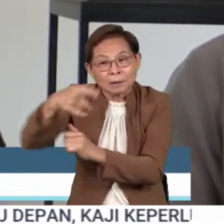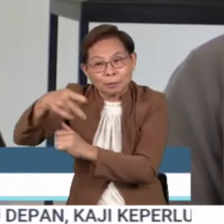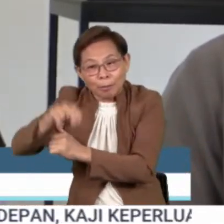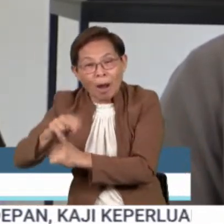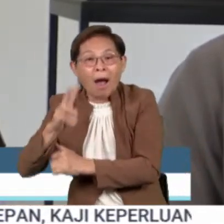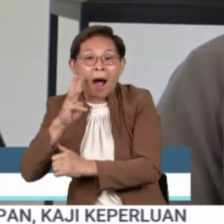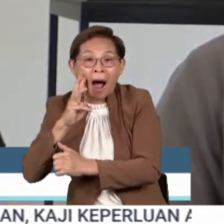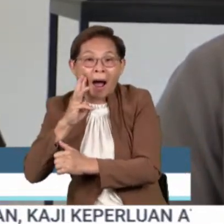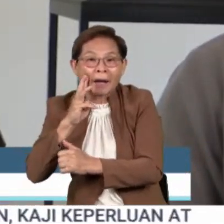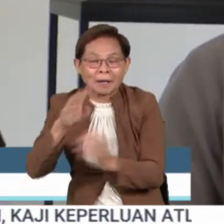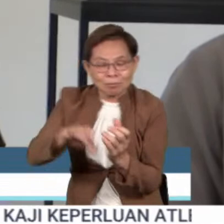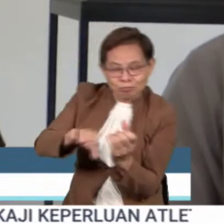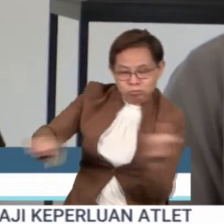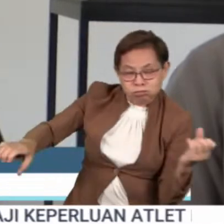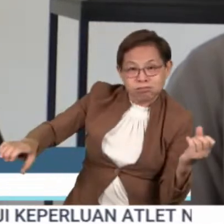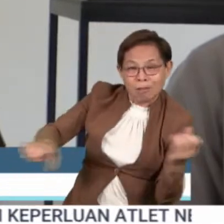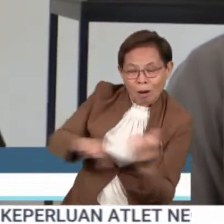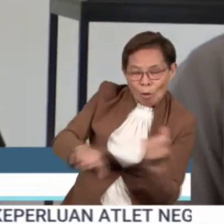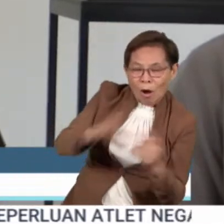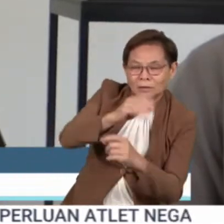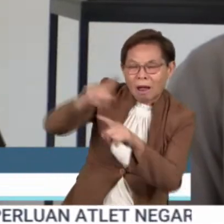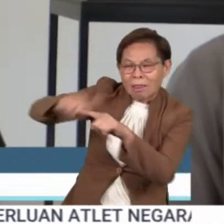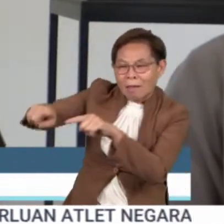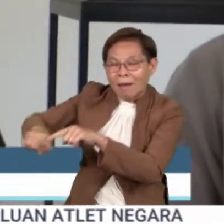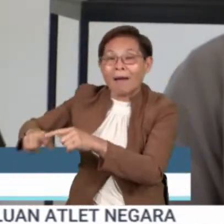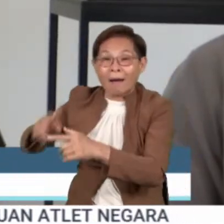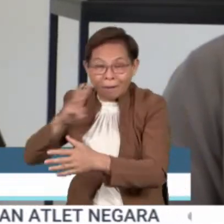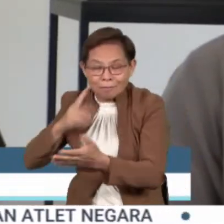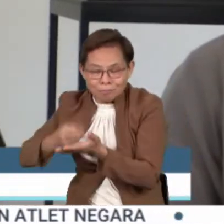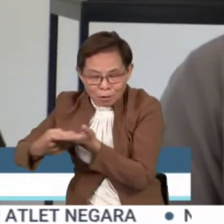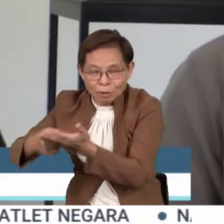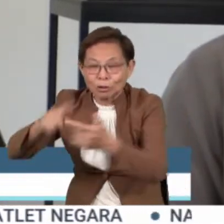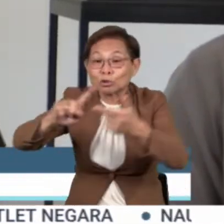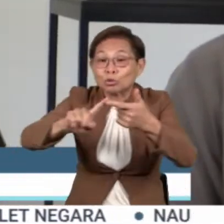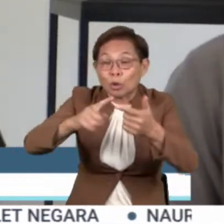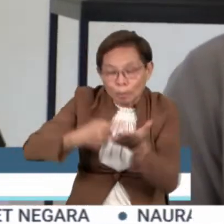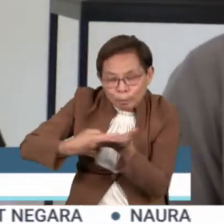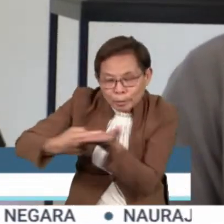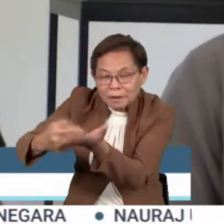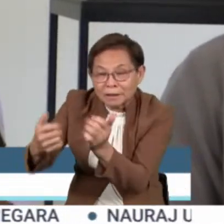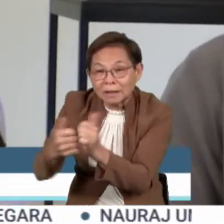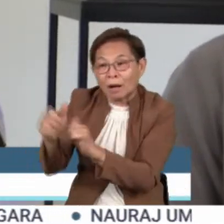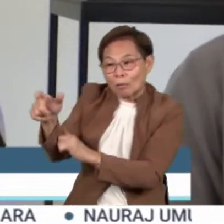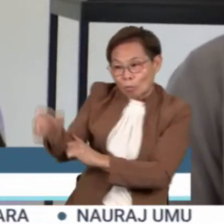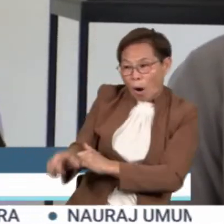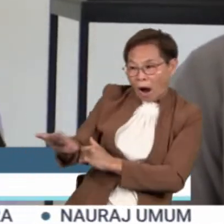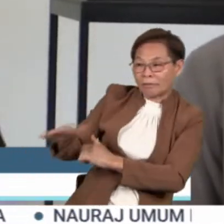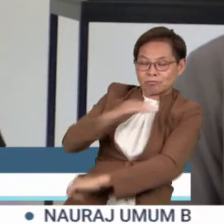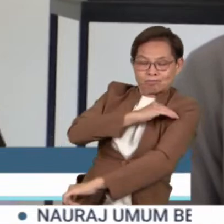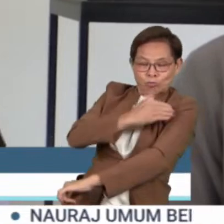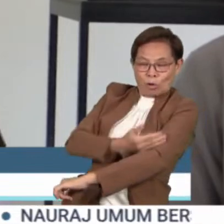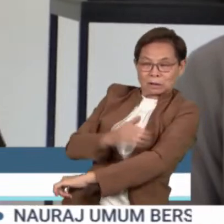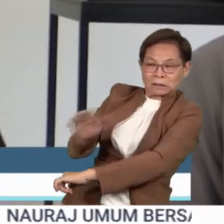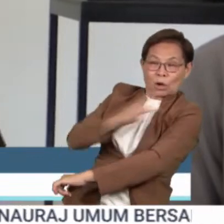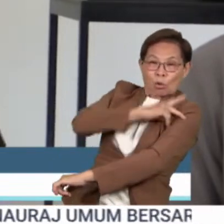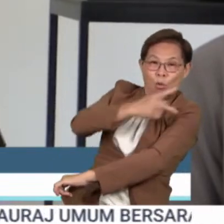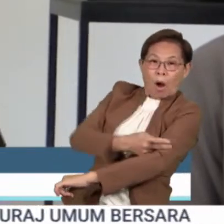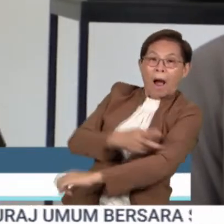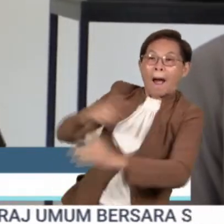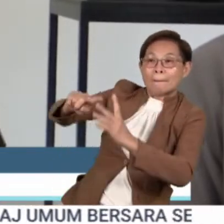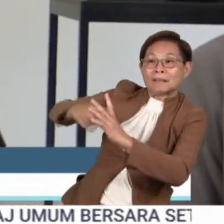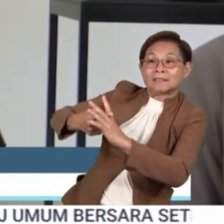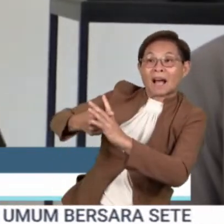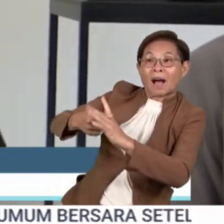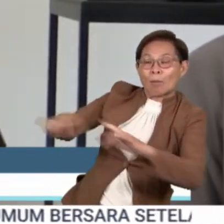dan sebagainya yang kedua adalah berbincang dengan PH yang mempunyai kuasa di peringkat pelaksanaan